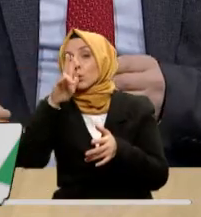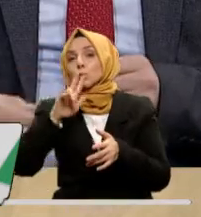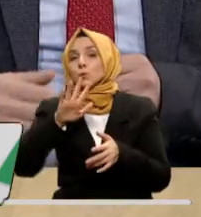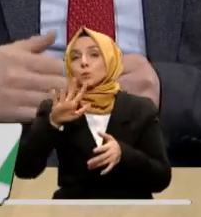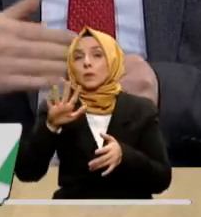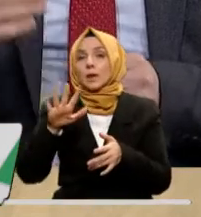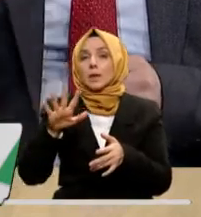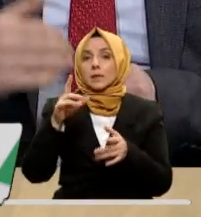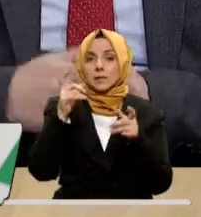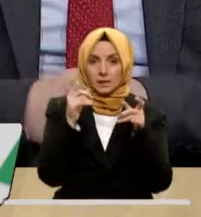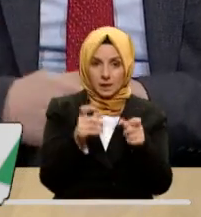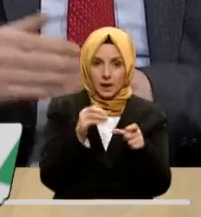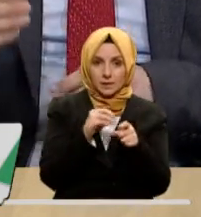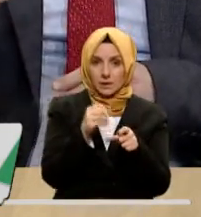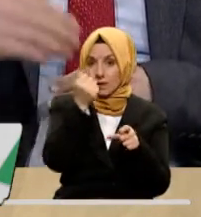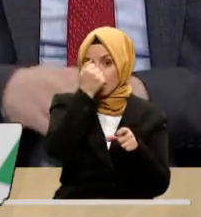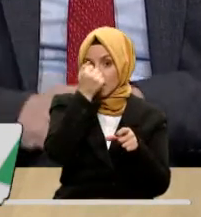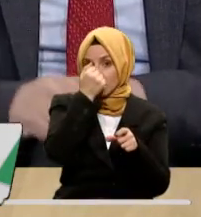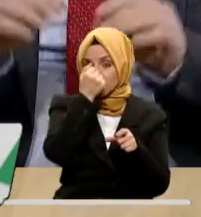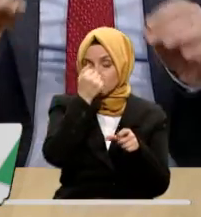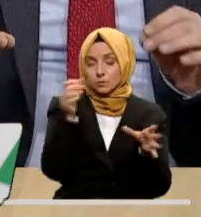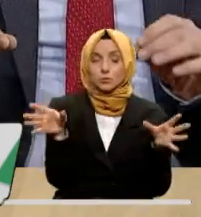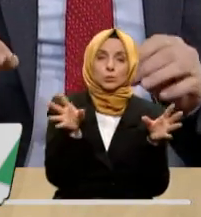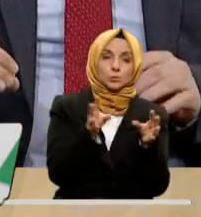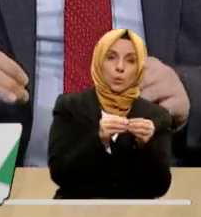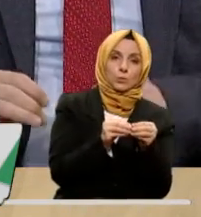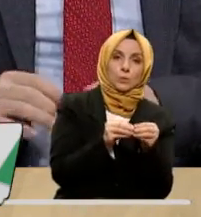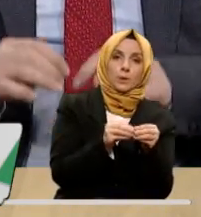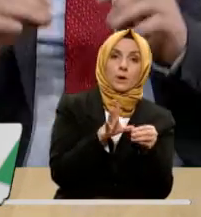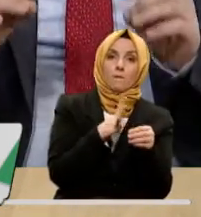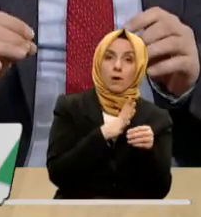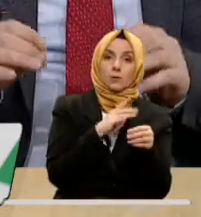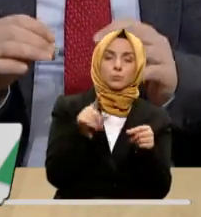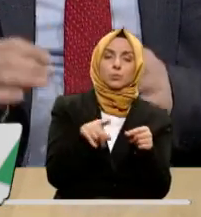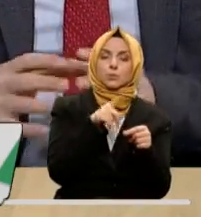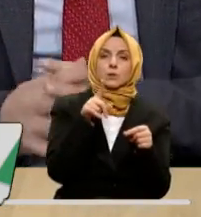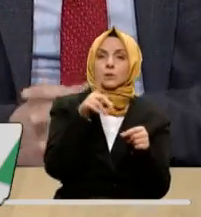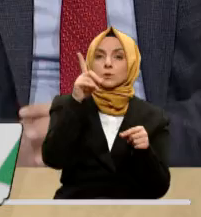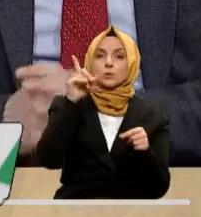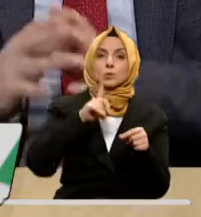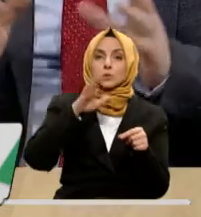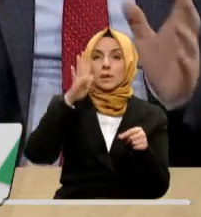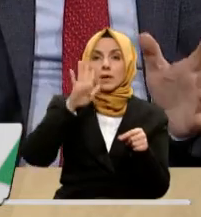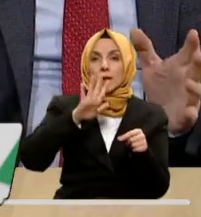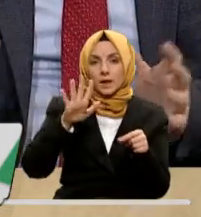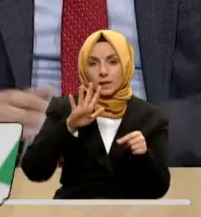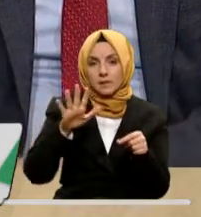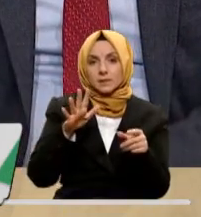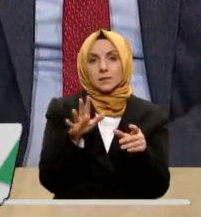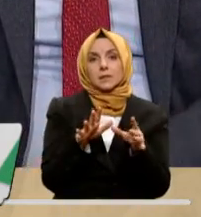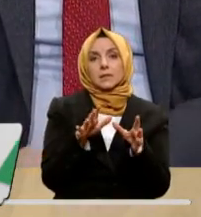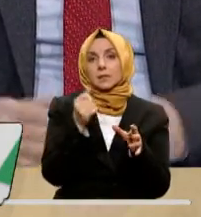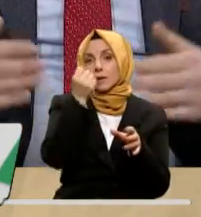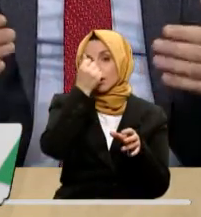ve Evet Türkiye'de Siz 50.3 150 noktada bunların 150'si mobil olmak üzere kan bağışları kabul